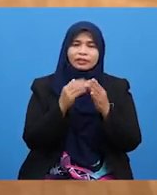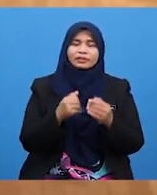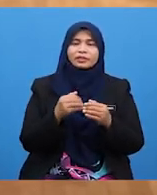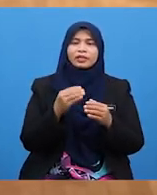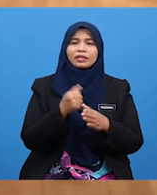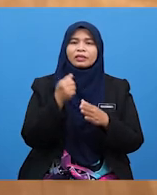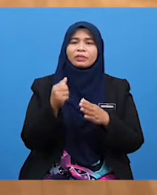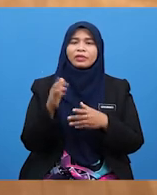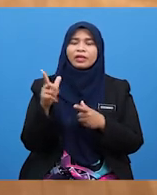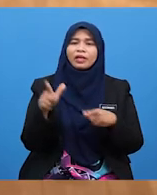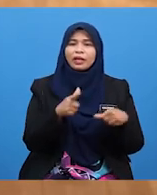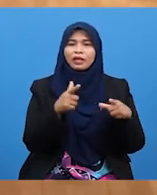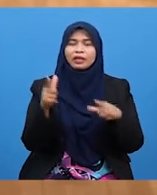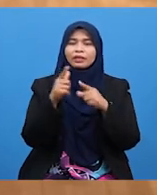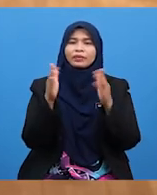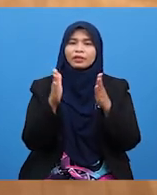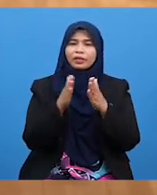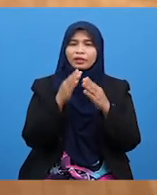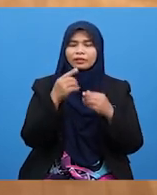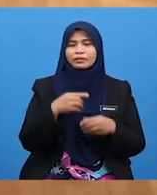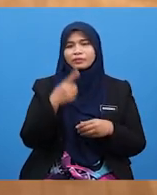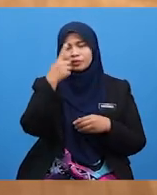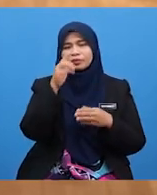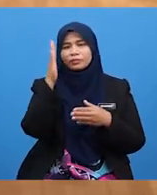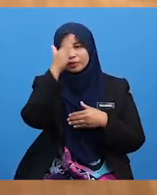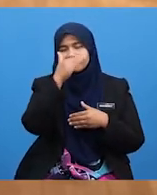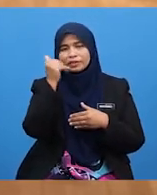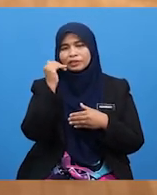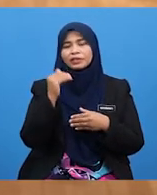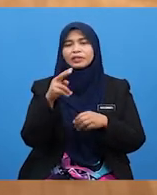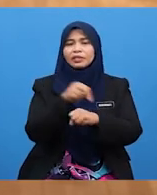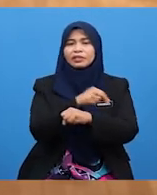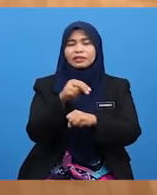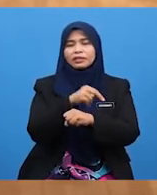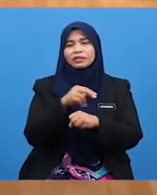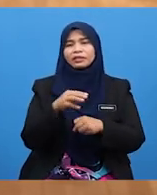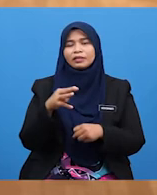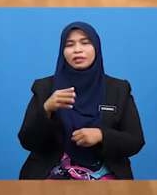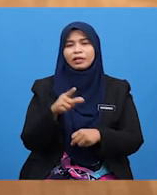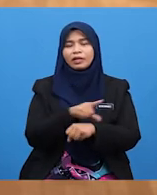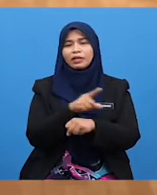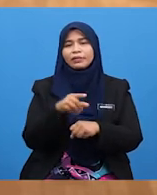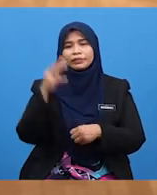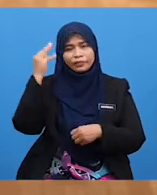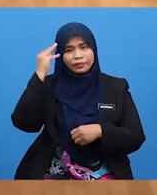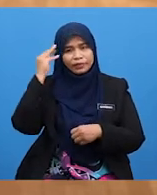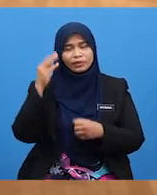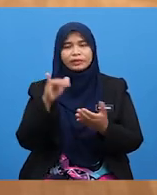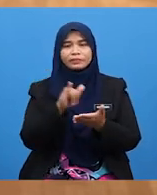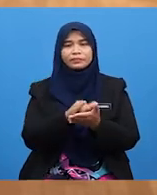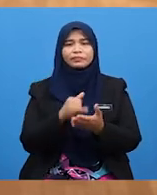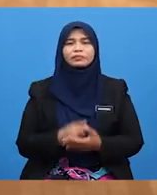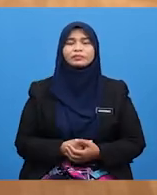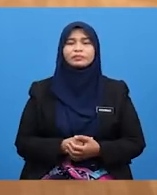lenggok halus. Ia juga bertindak untuk mencantikkan lagi nyanyian Melayu asli tersebut. Okey, jika kita